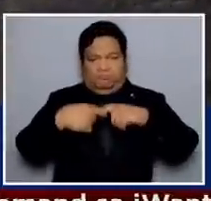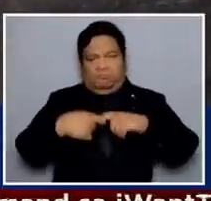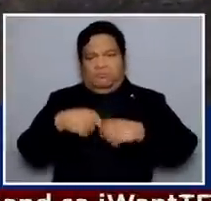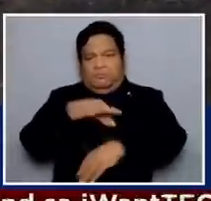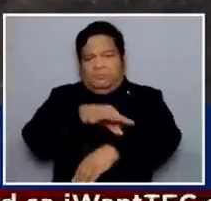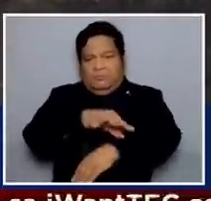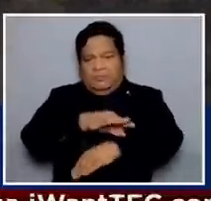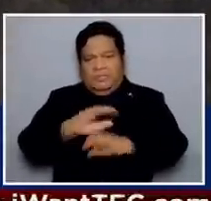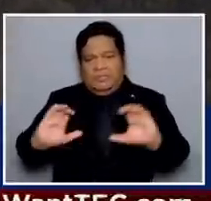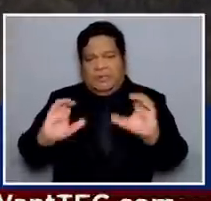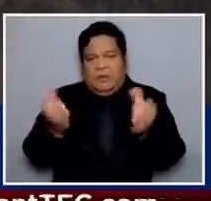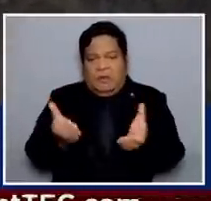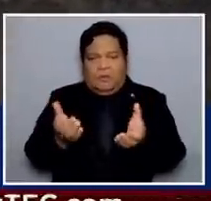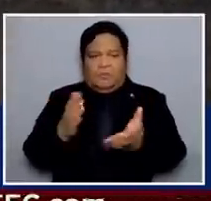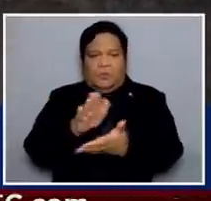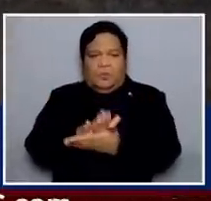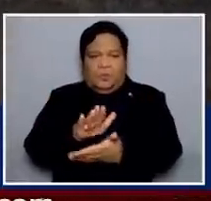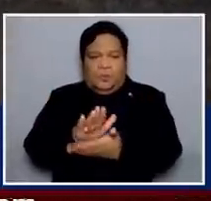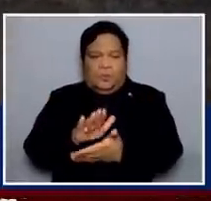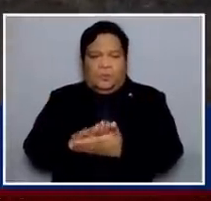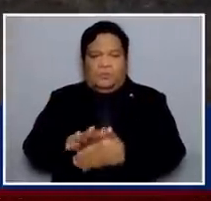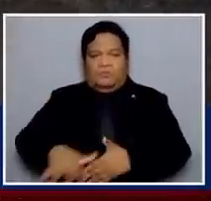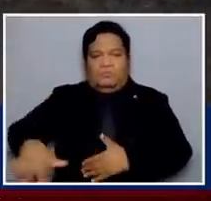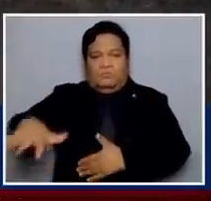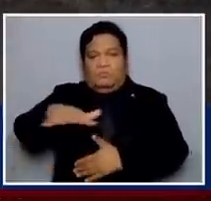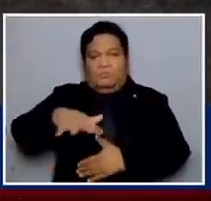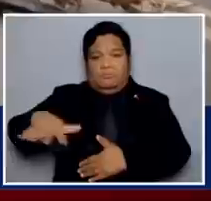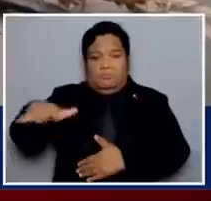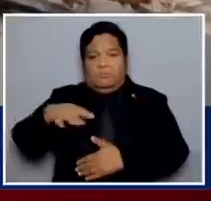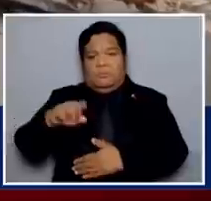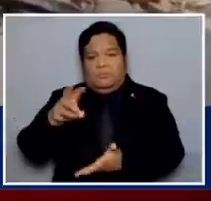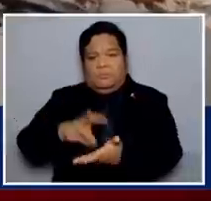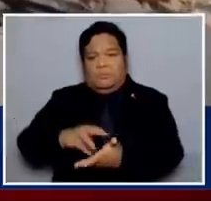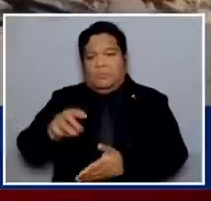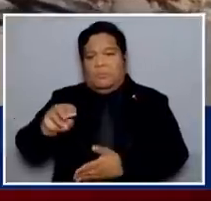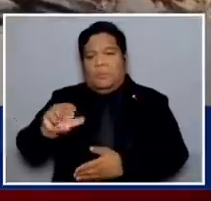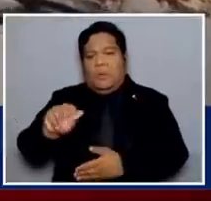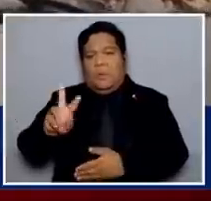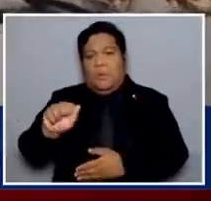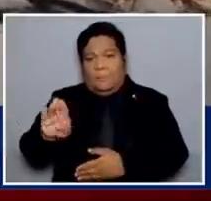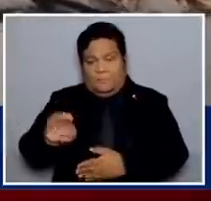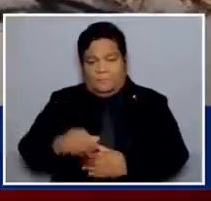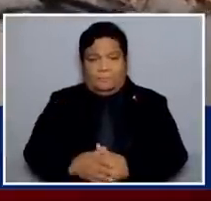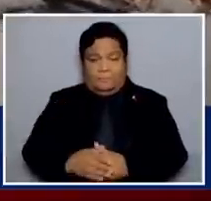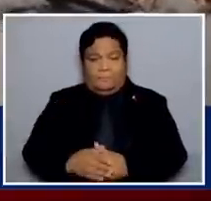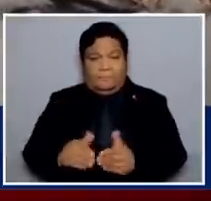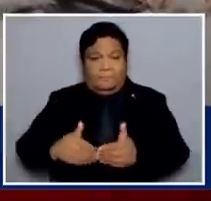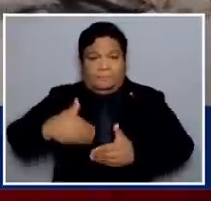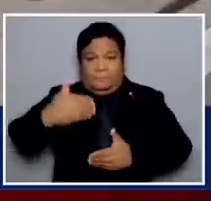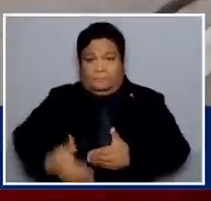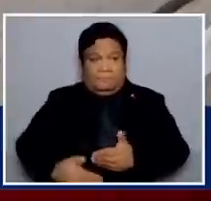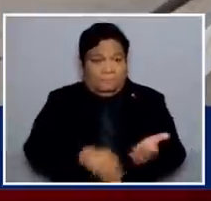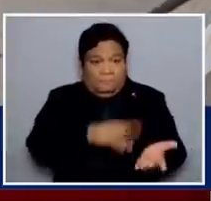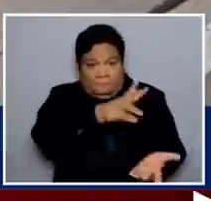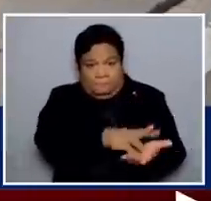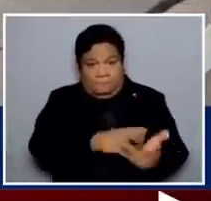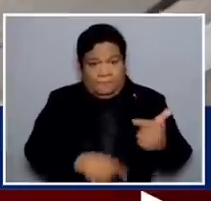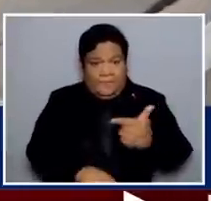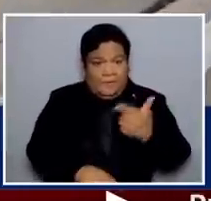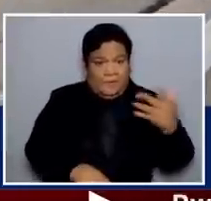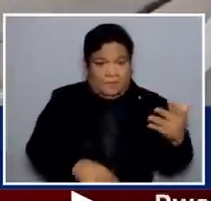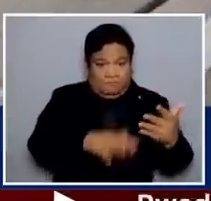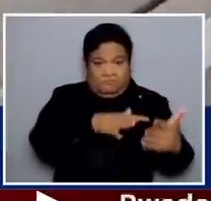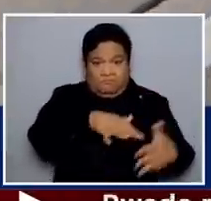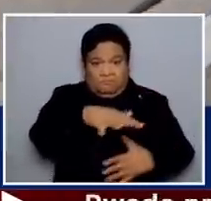mga paaralan sa buong bayan ng Mawab. Sa General Santos City, nasira po ang isang bahagi